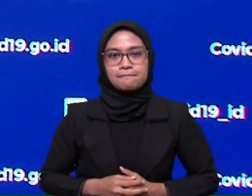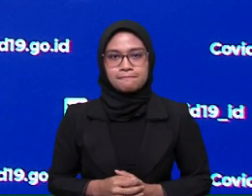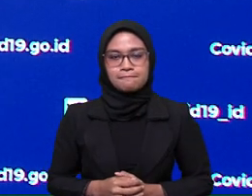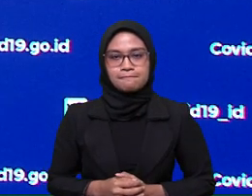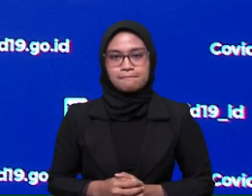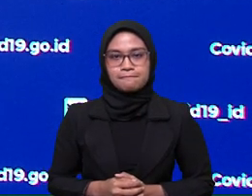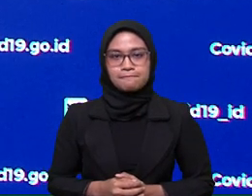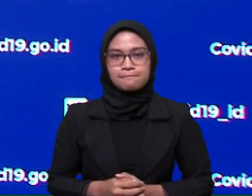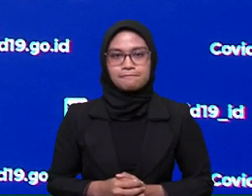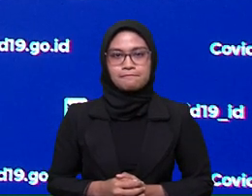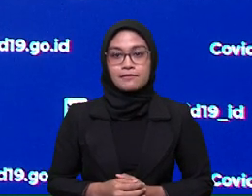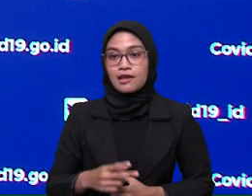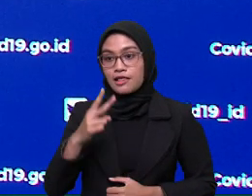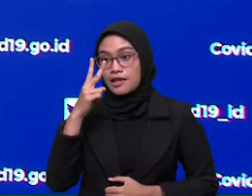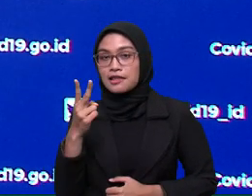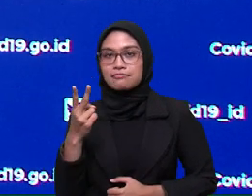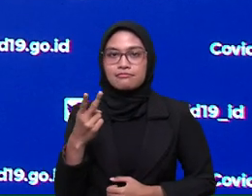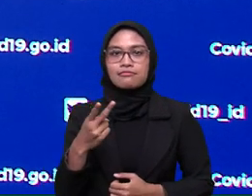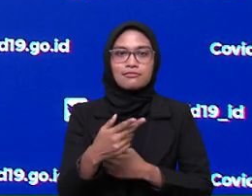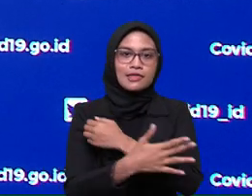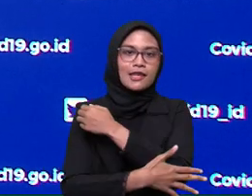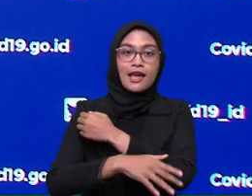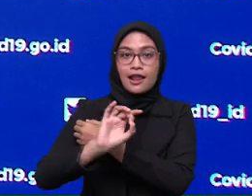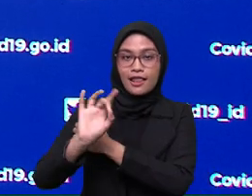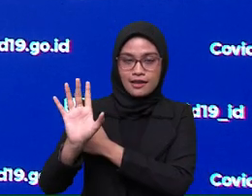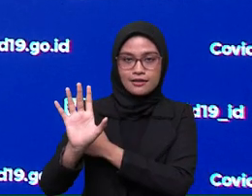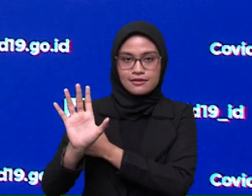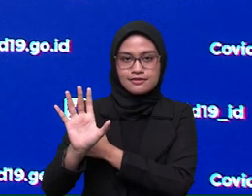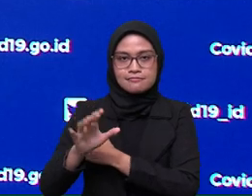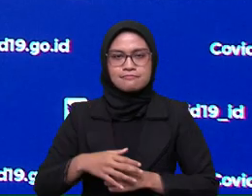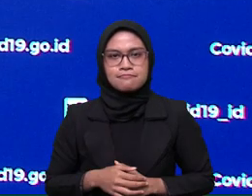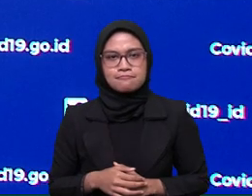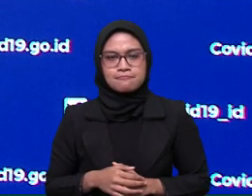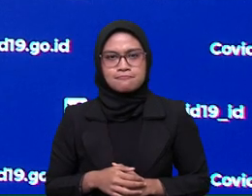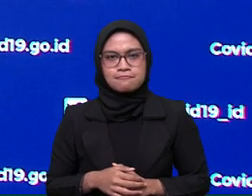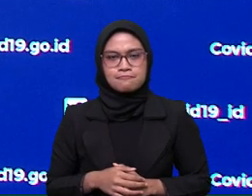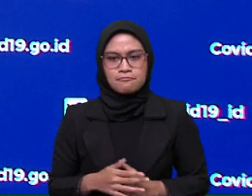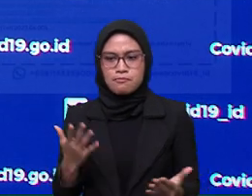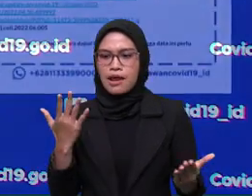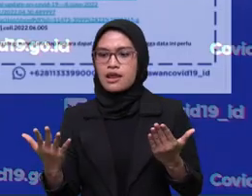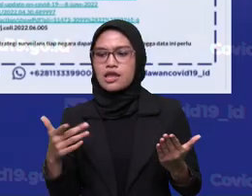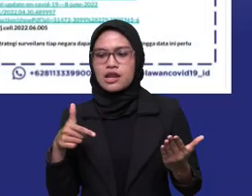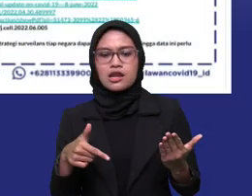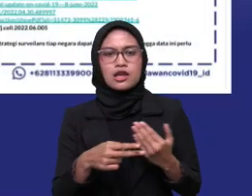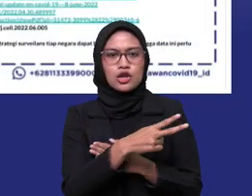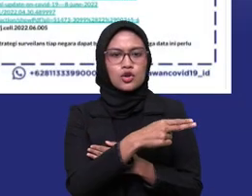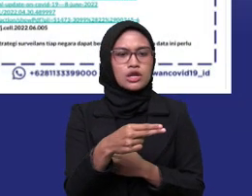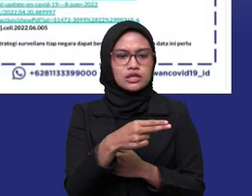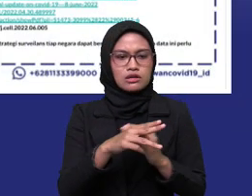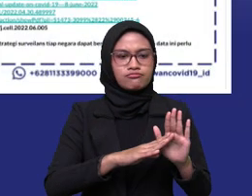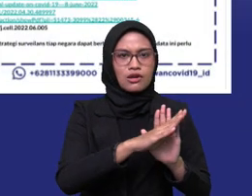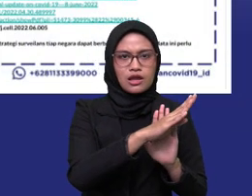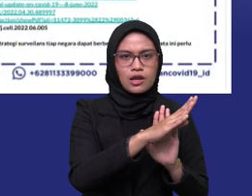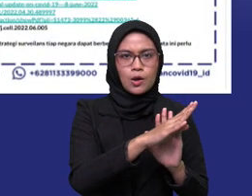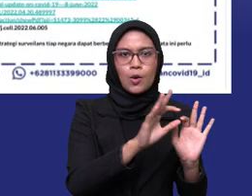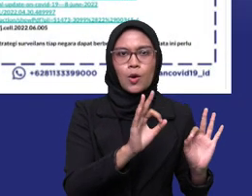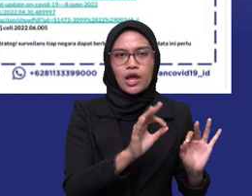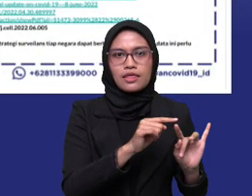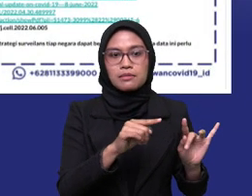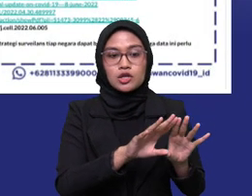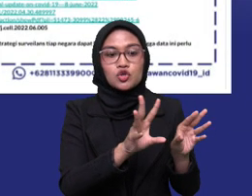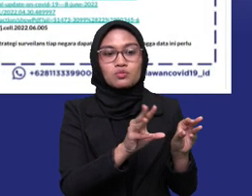jika kita lihat dari beberapa negara tetangga meskipun Indonesia menunjukkan akan kasus namun jumlah kasusnya masih